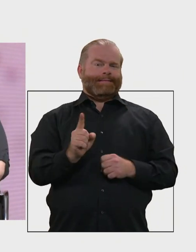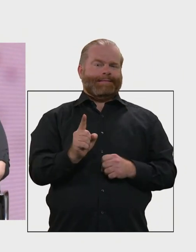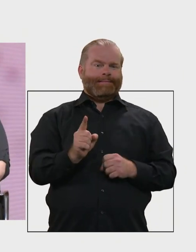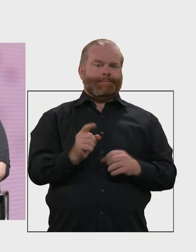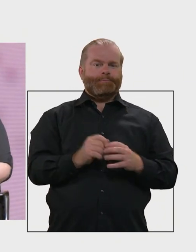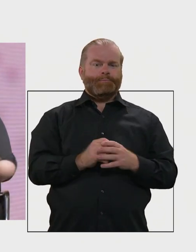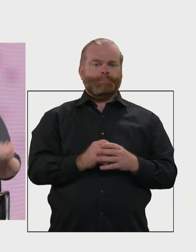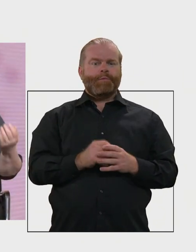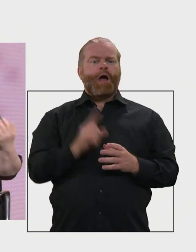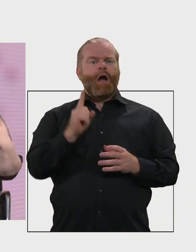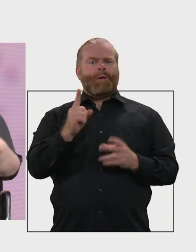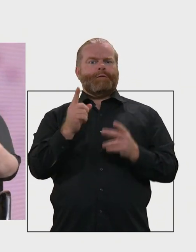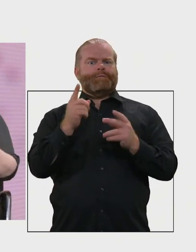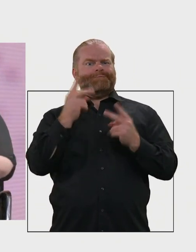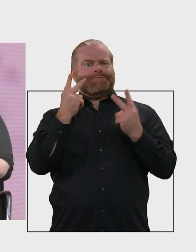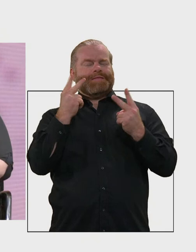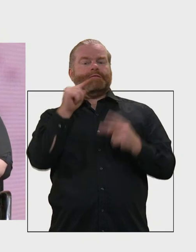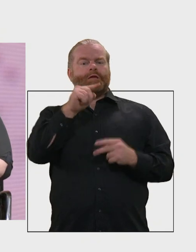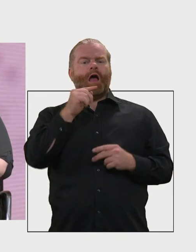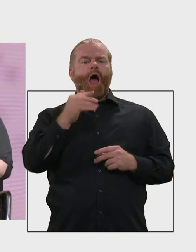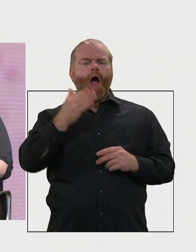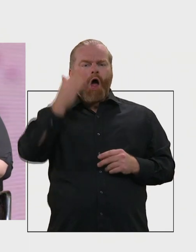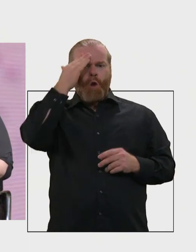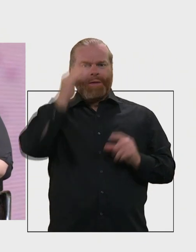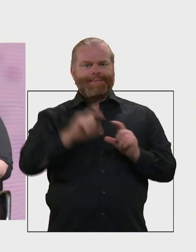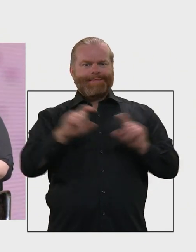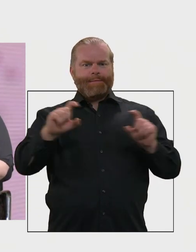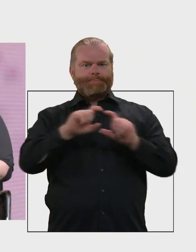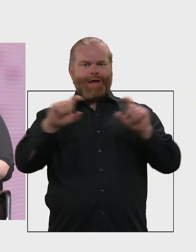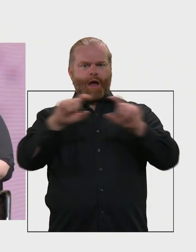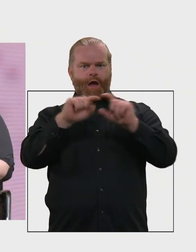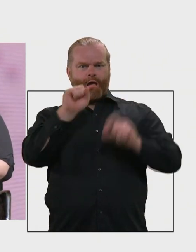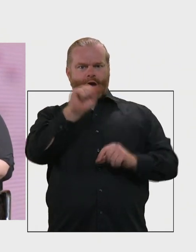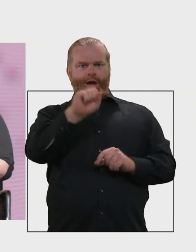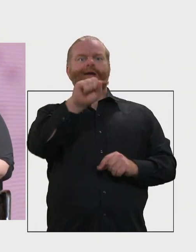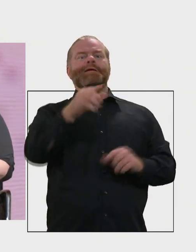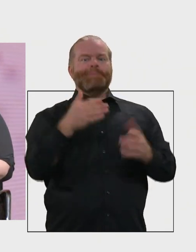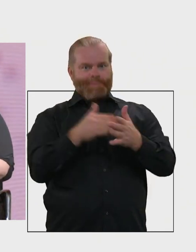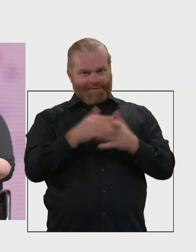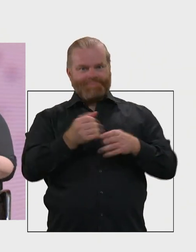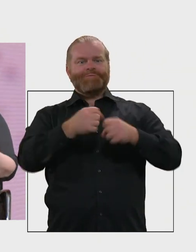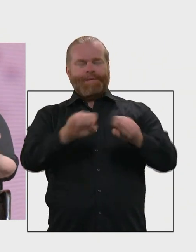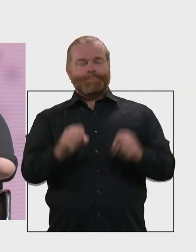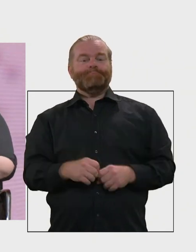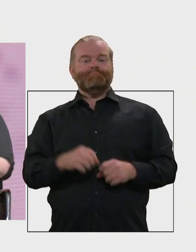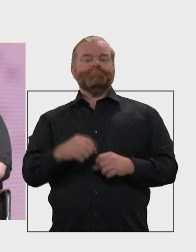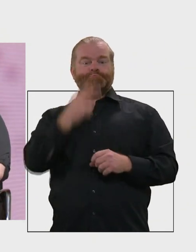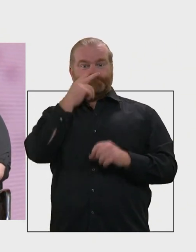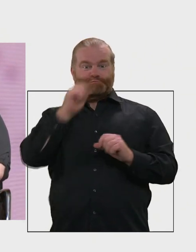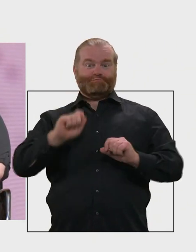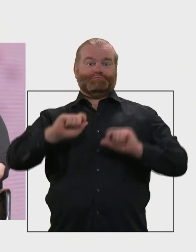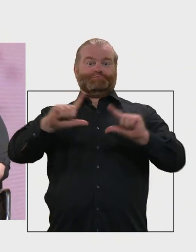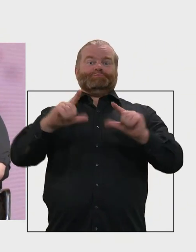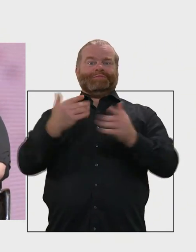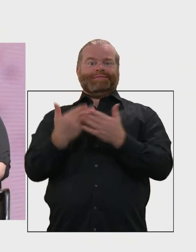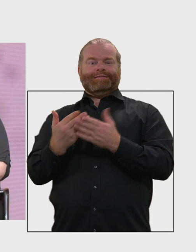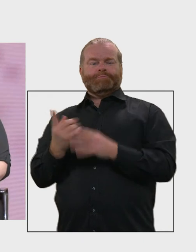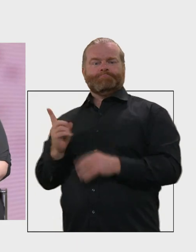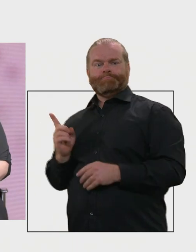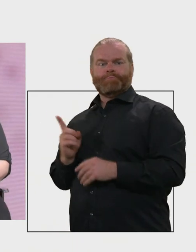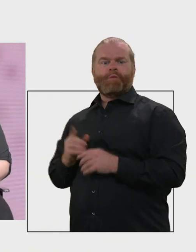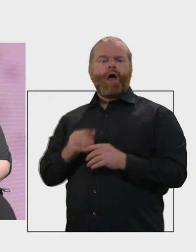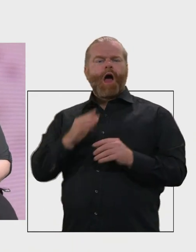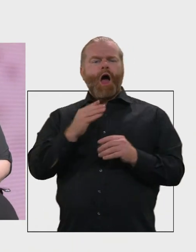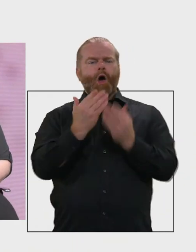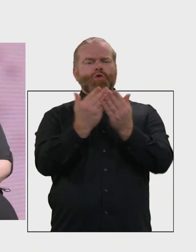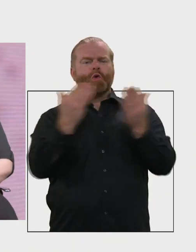ist aus der Ausstellung Berlin Global von Kulturprojekte Stadtmuseum. Und das